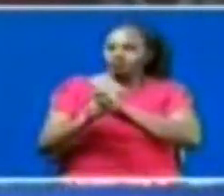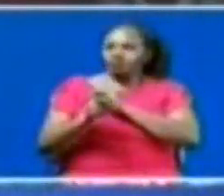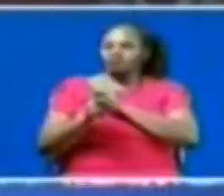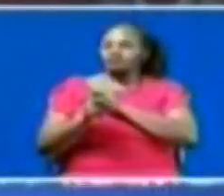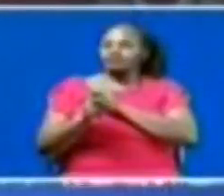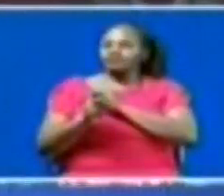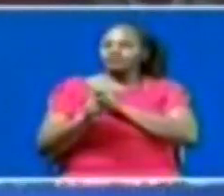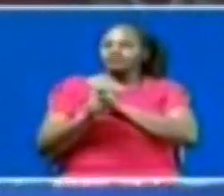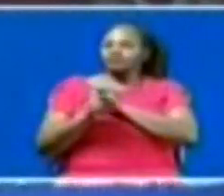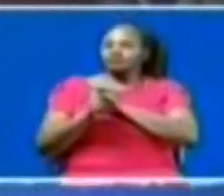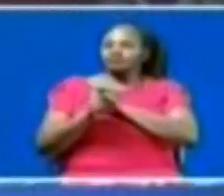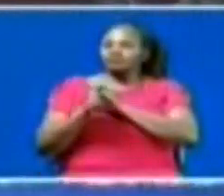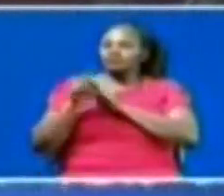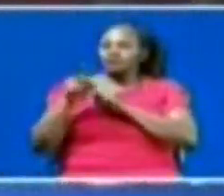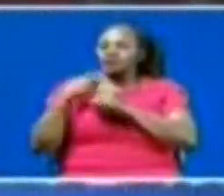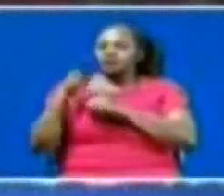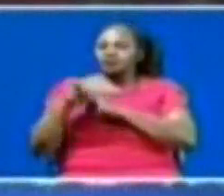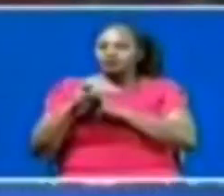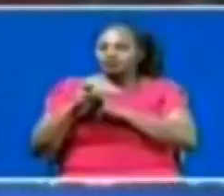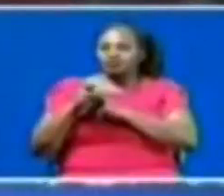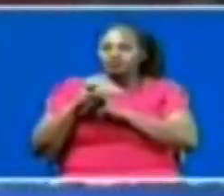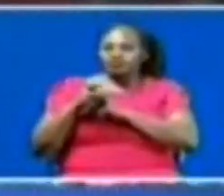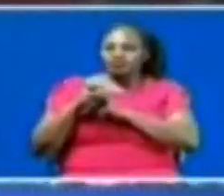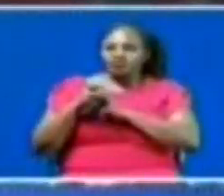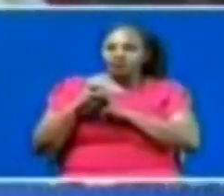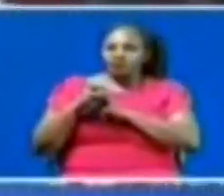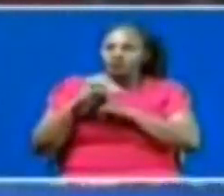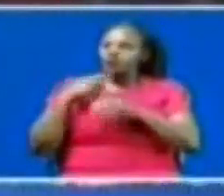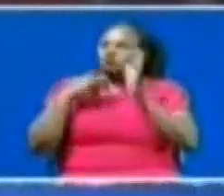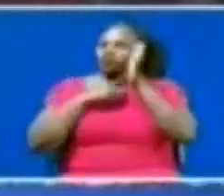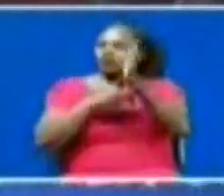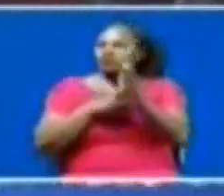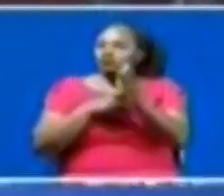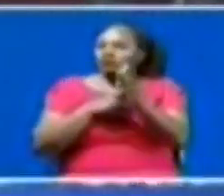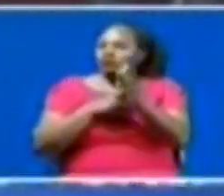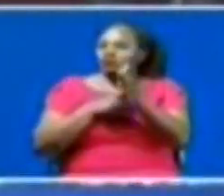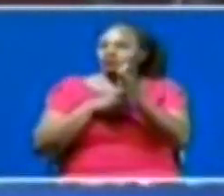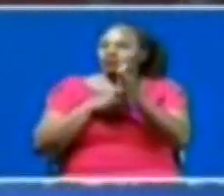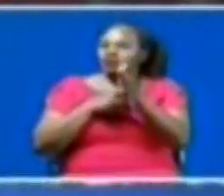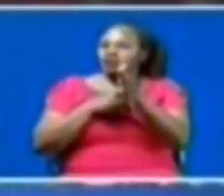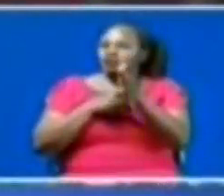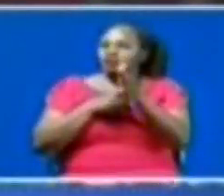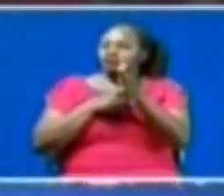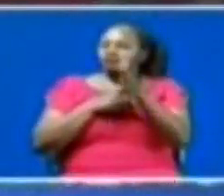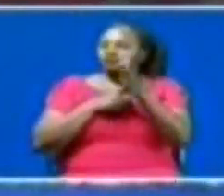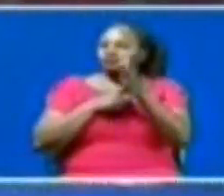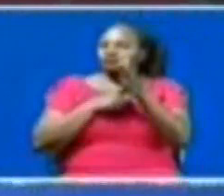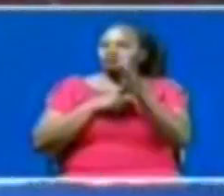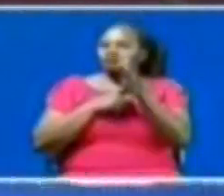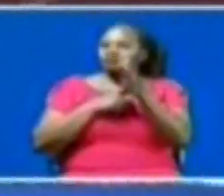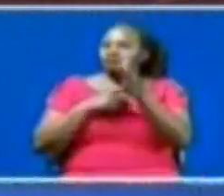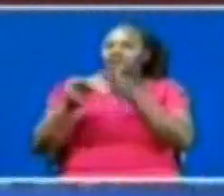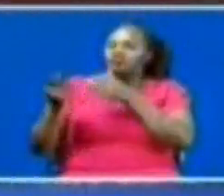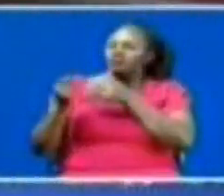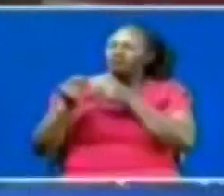na kama William Samoei Ruto apendi, atengeneza kikosi chake. Vije na